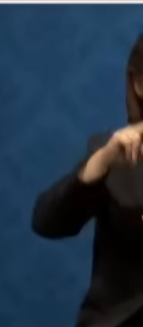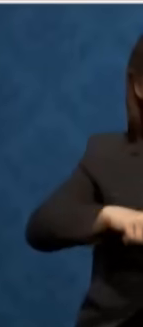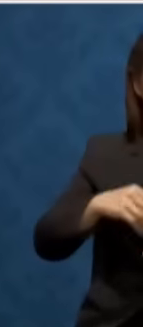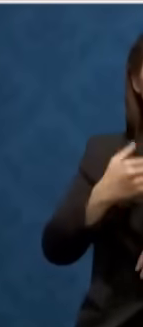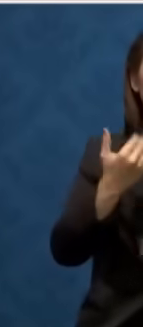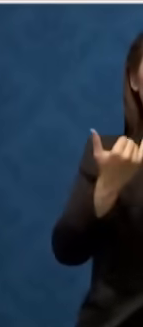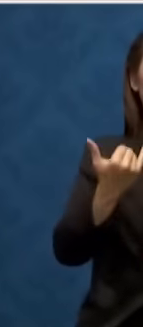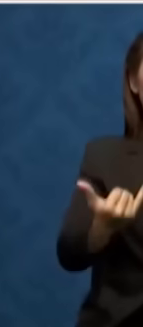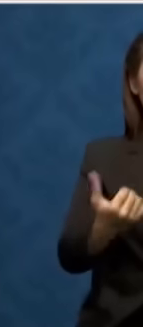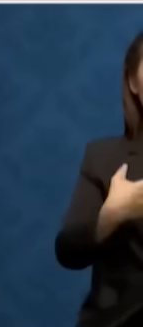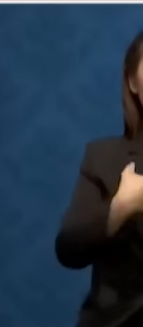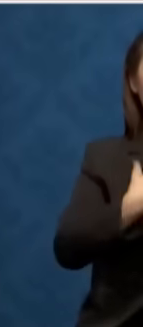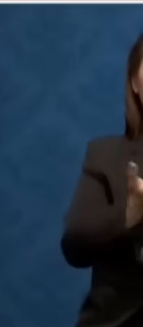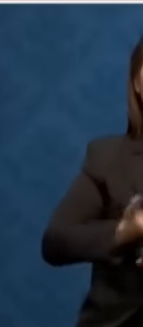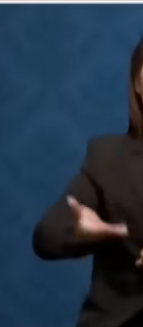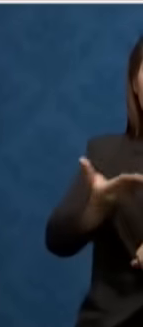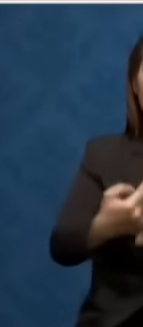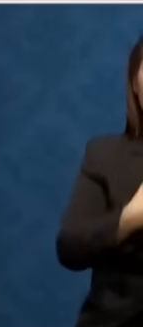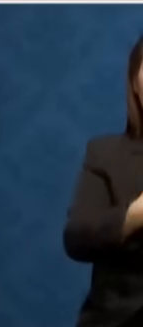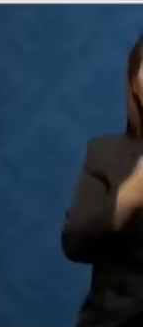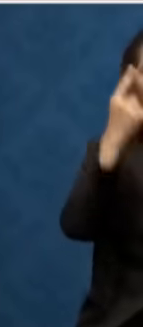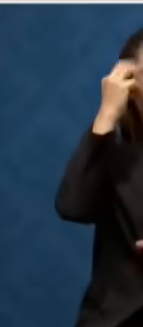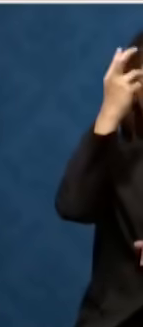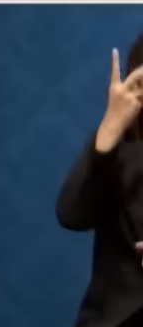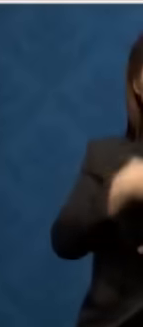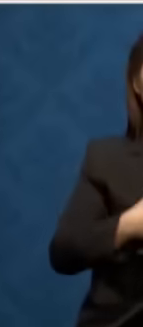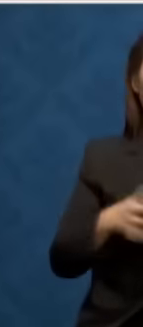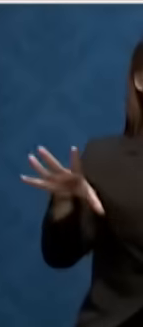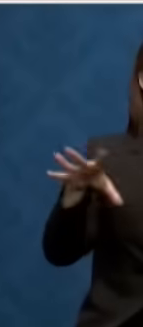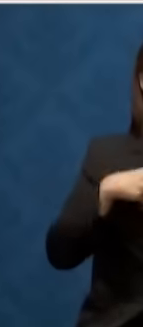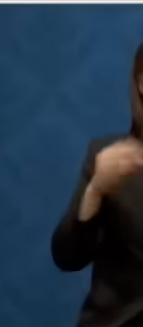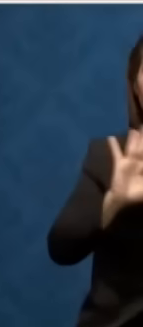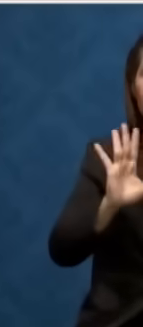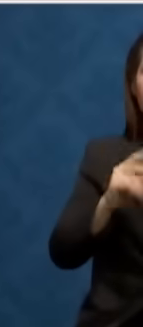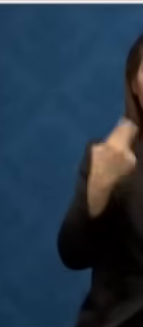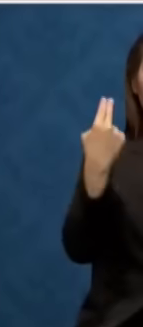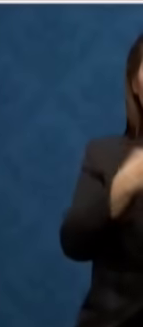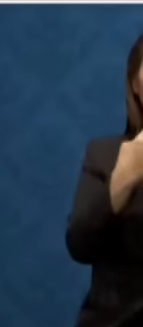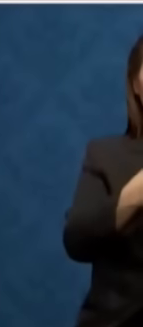ความเห็นหรือจะเป็นยัตติก็ได้คือไม่เห็นด้วยกับการ